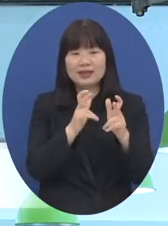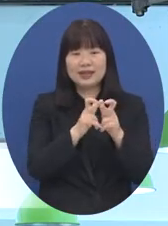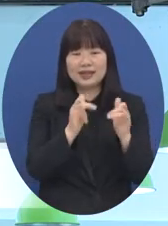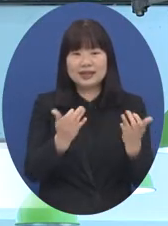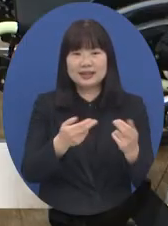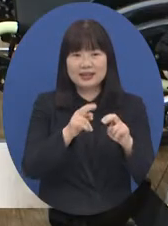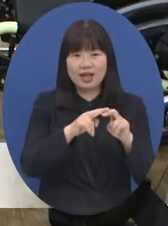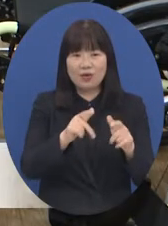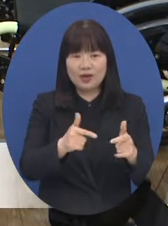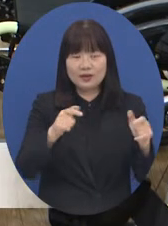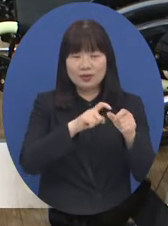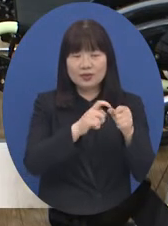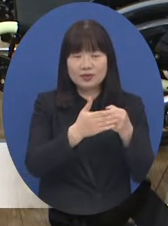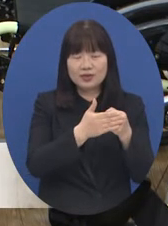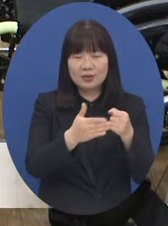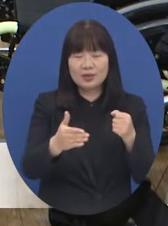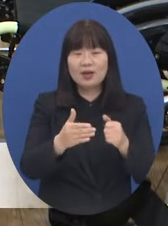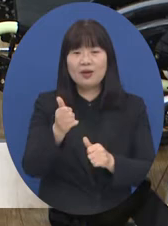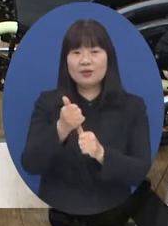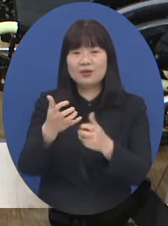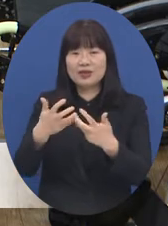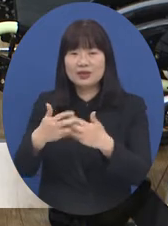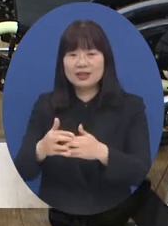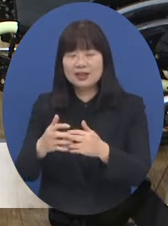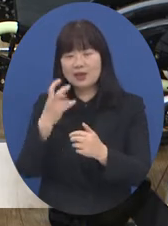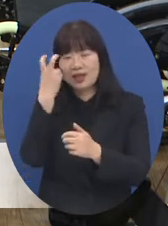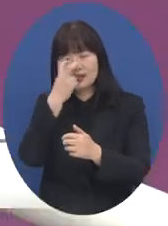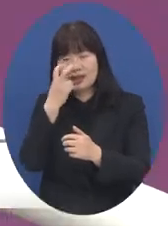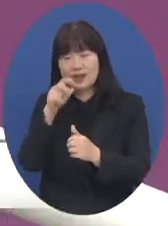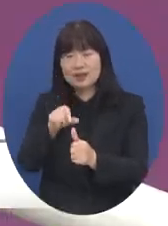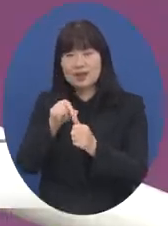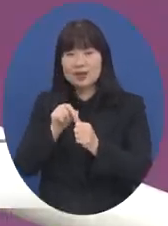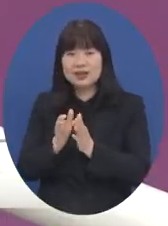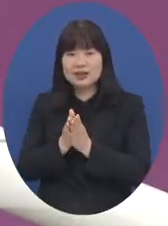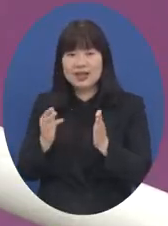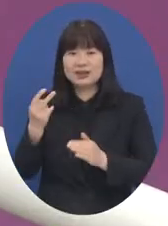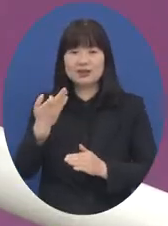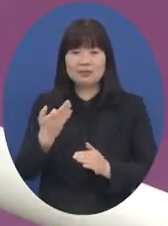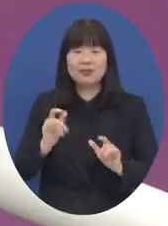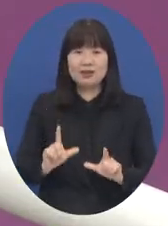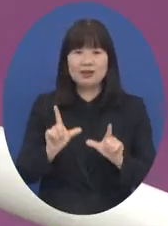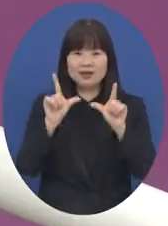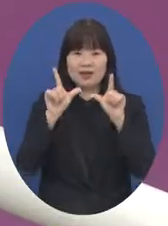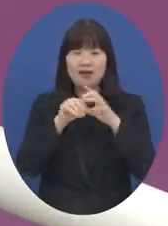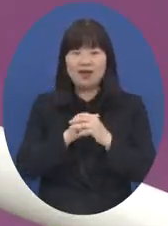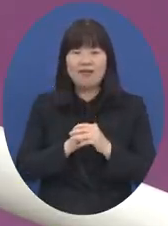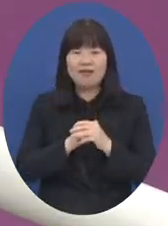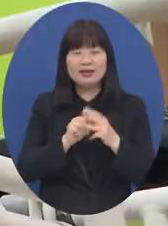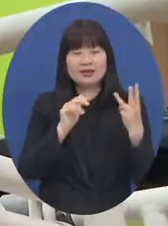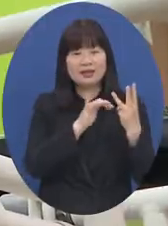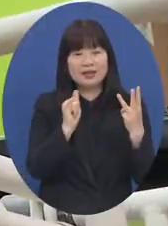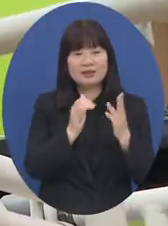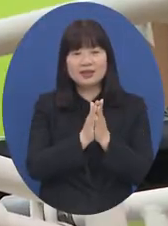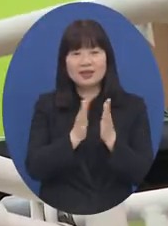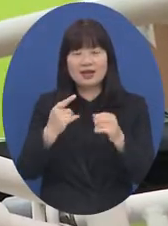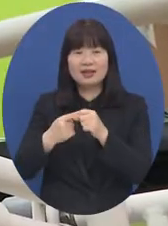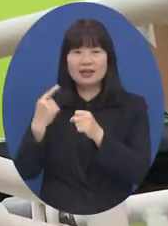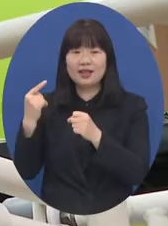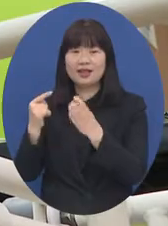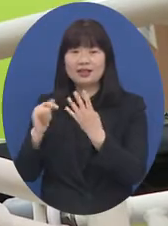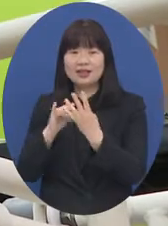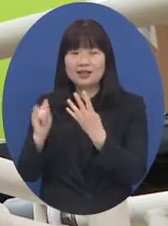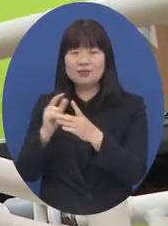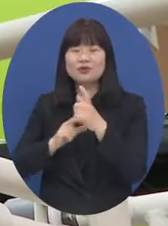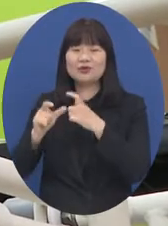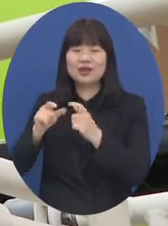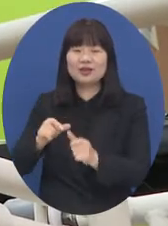일자리를 확대하기 위해 보조기기 관리사로 채용을 시작한 건 2018년. 3명을 시작으로 지난해 4명을 추가